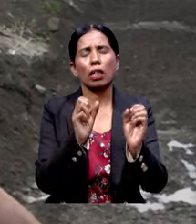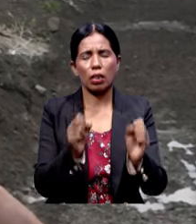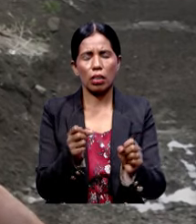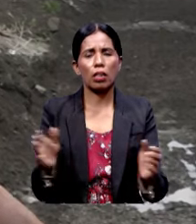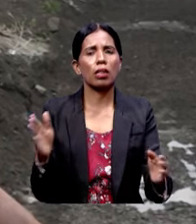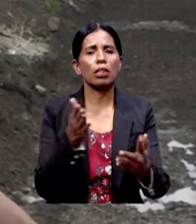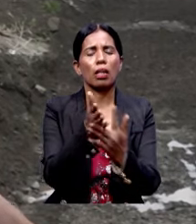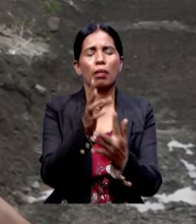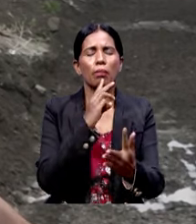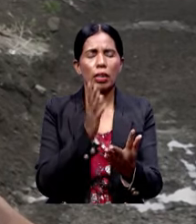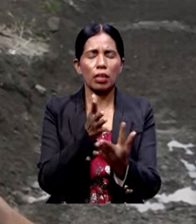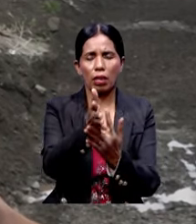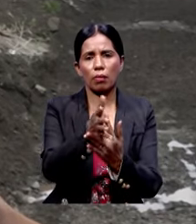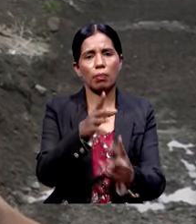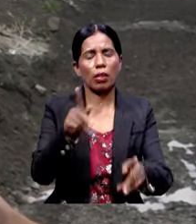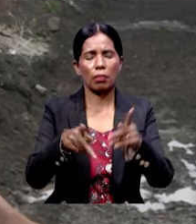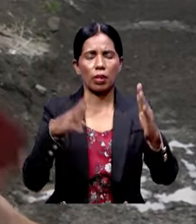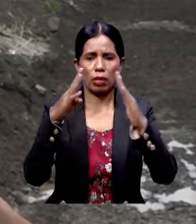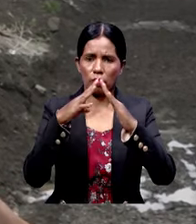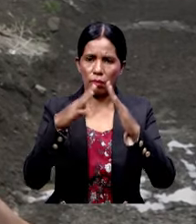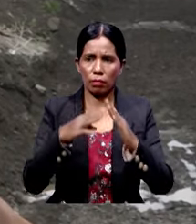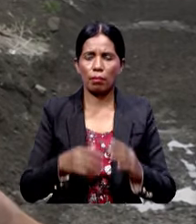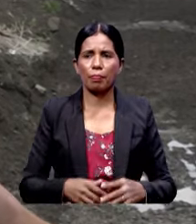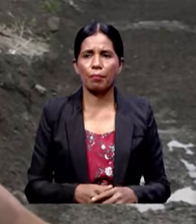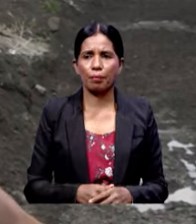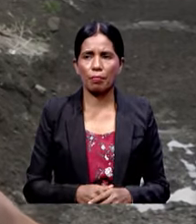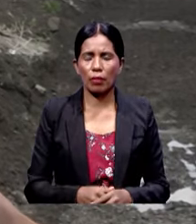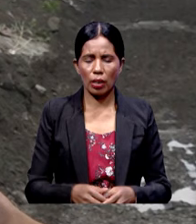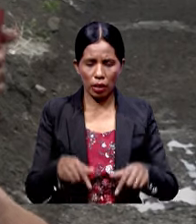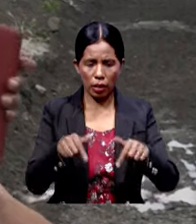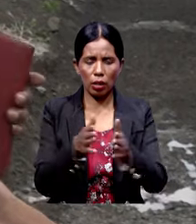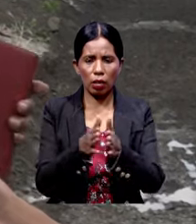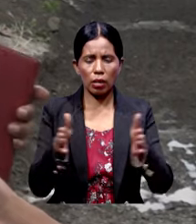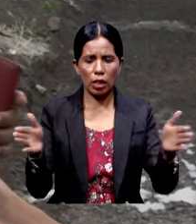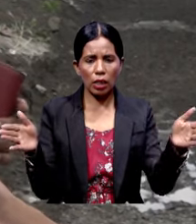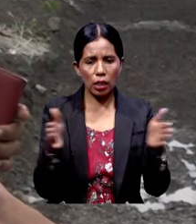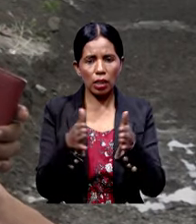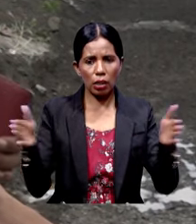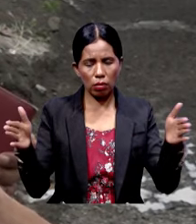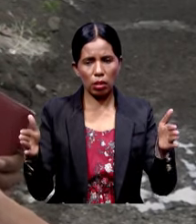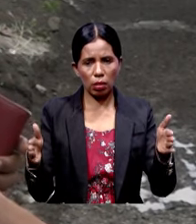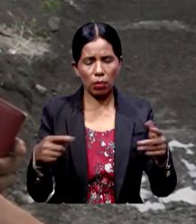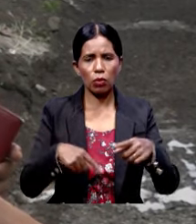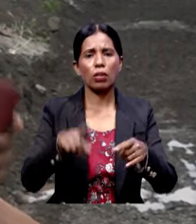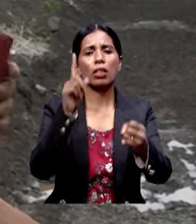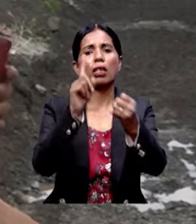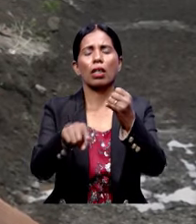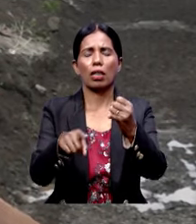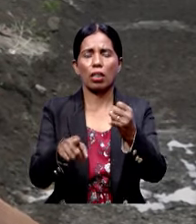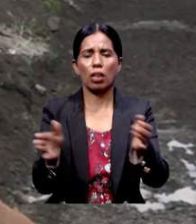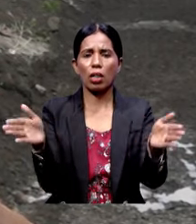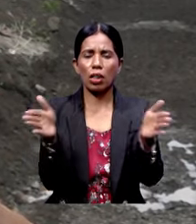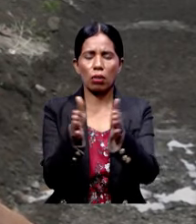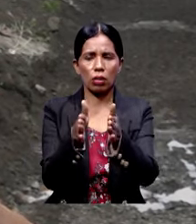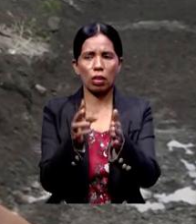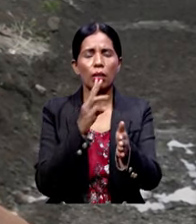komandan. Ya rohan ne ba tumba mana mesak ini luar waktu ane ba ne klot. Antau klot ni be